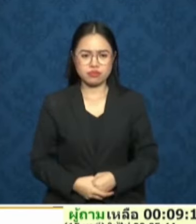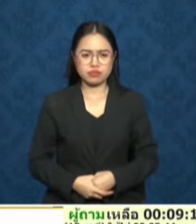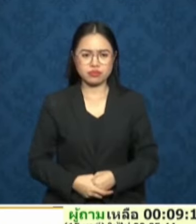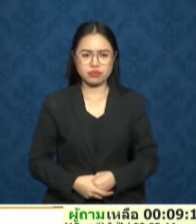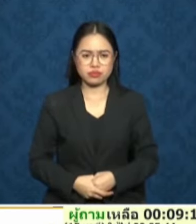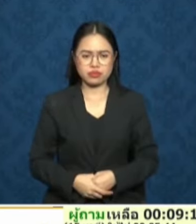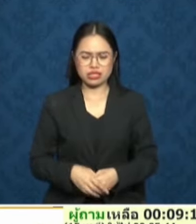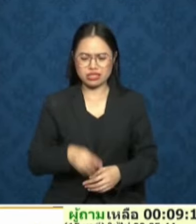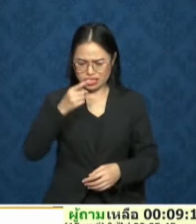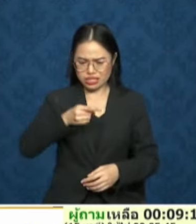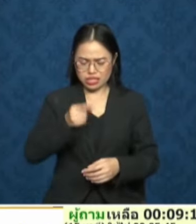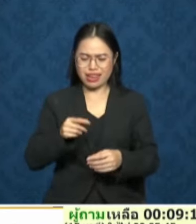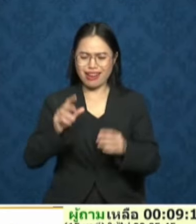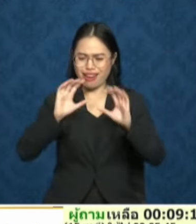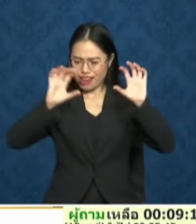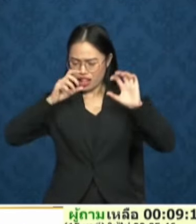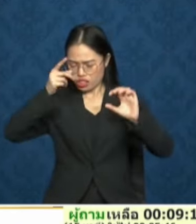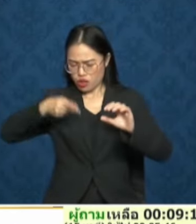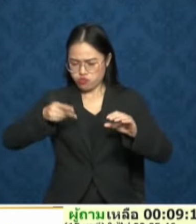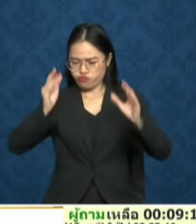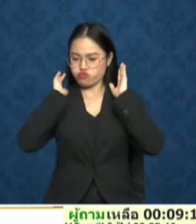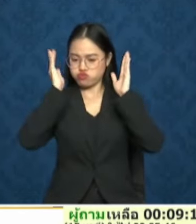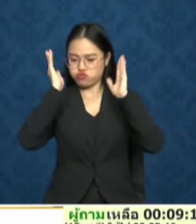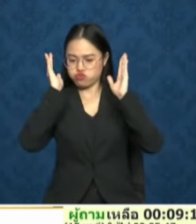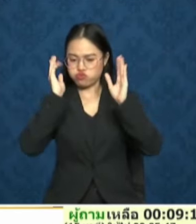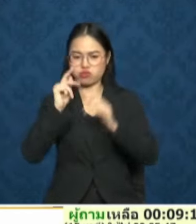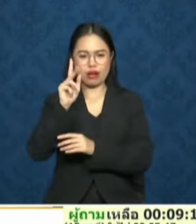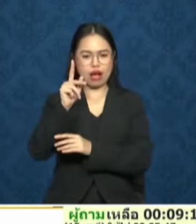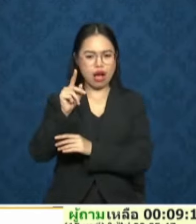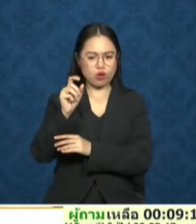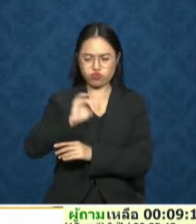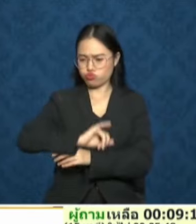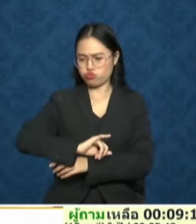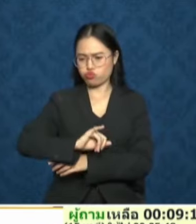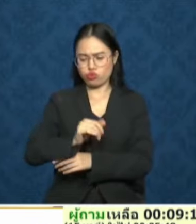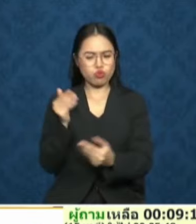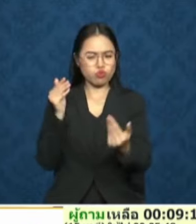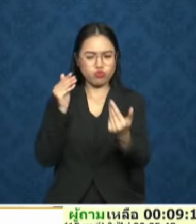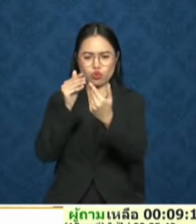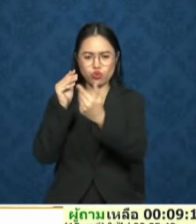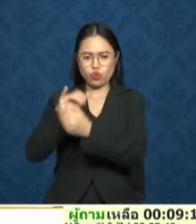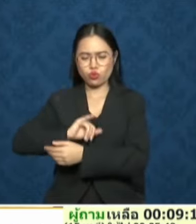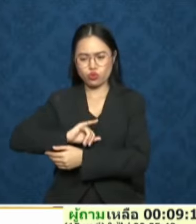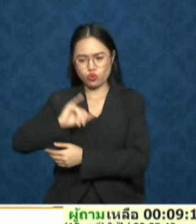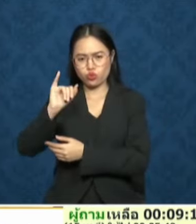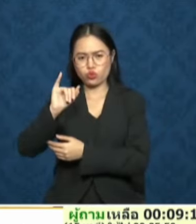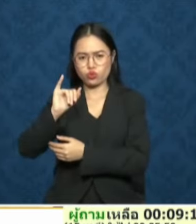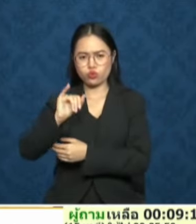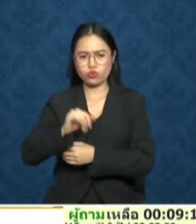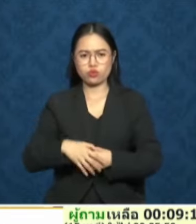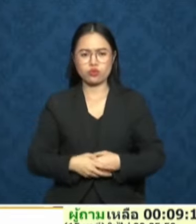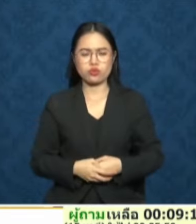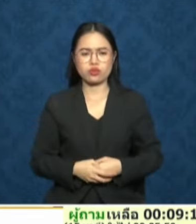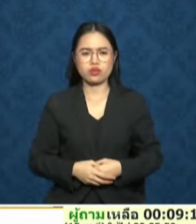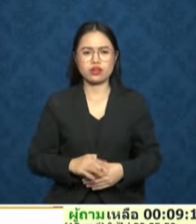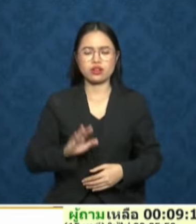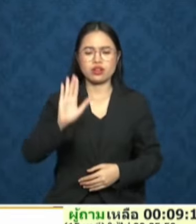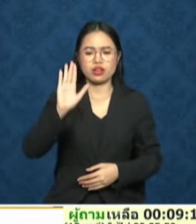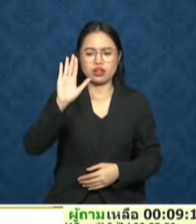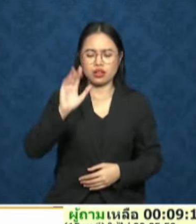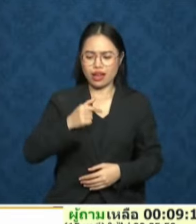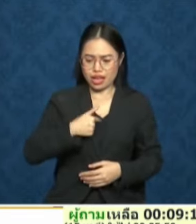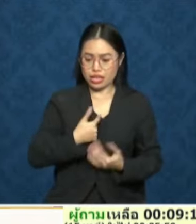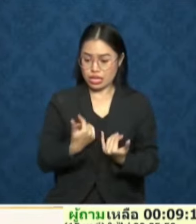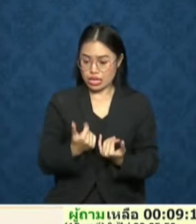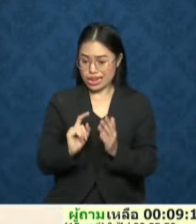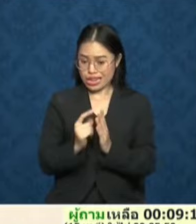ซึกควปดภานะครั เพรรมidayúcอครั ท่านอื่นๆ ที่ครับ อัี้น่าจะเปกำ